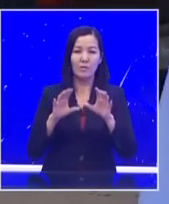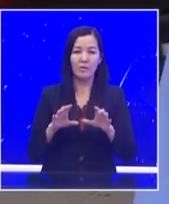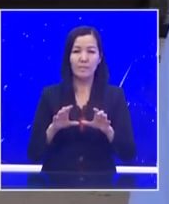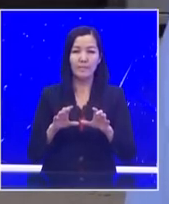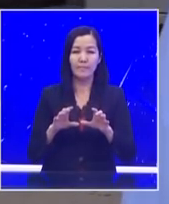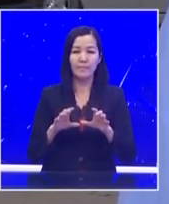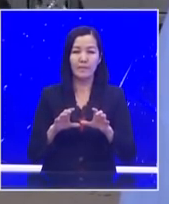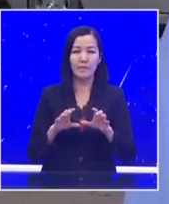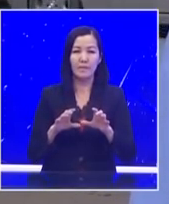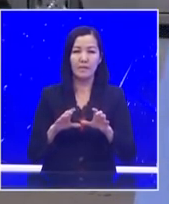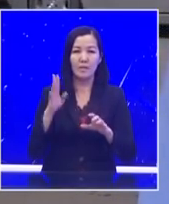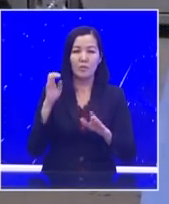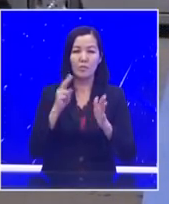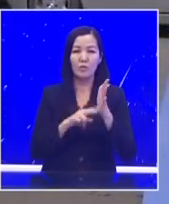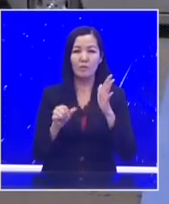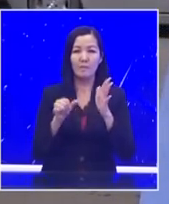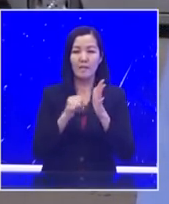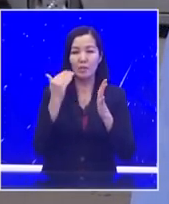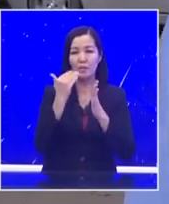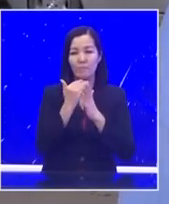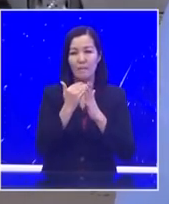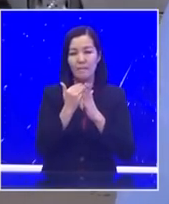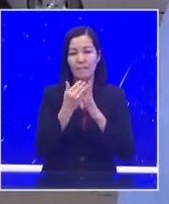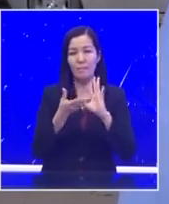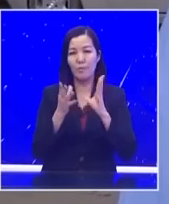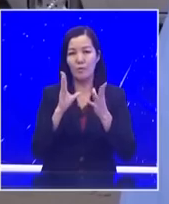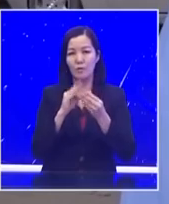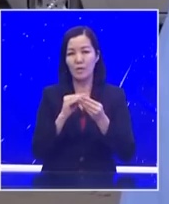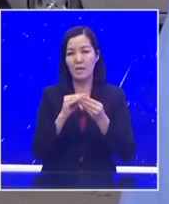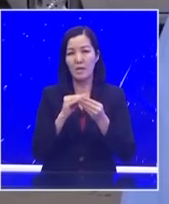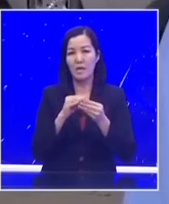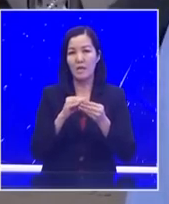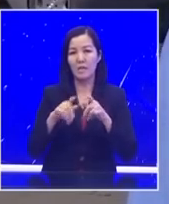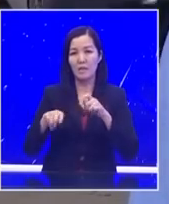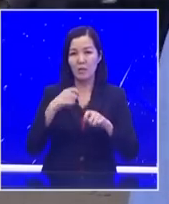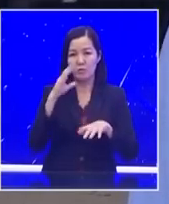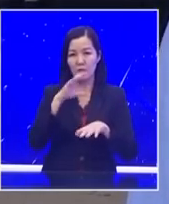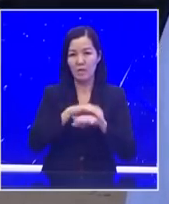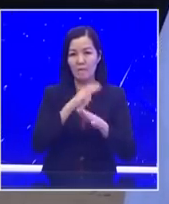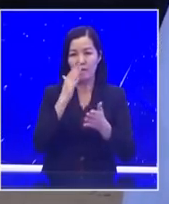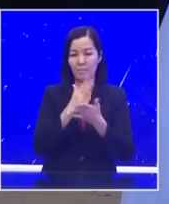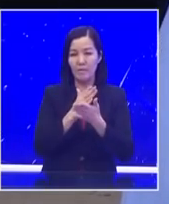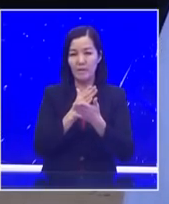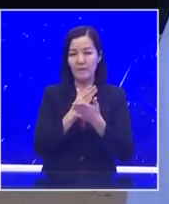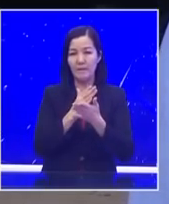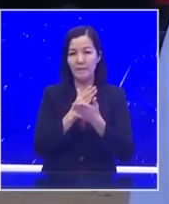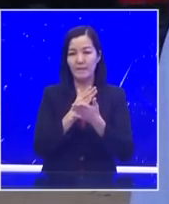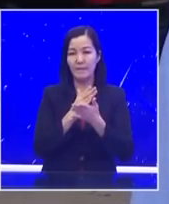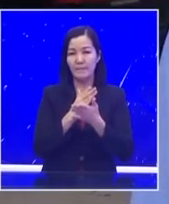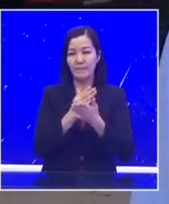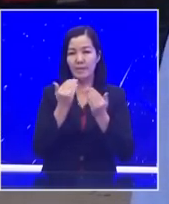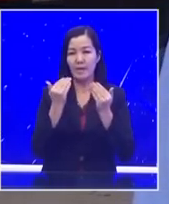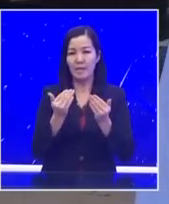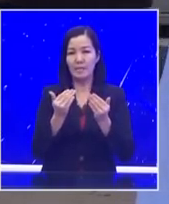құқық бұзушылық туралы кодексінің 476 бабының негізінде құқық бұзушылық фактілерін анықтадық. Олар бойынша уәкілетті органдар